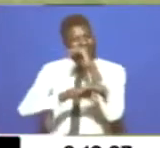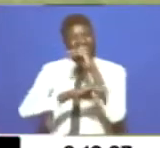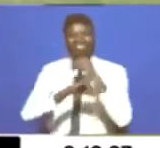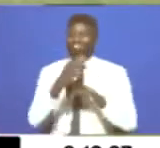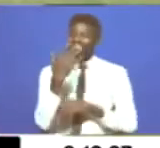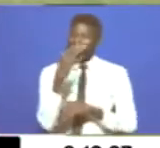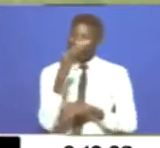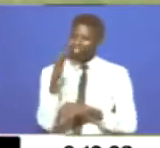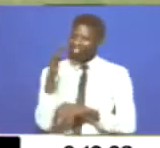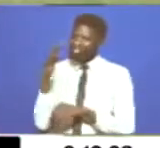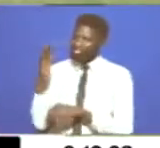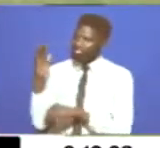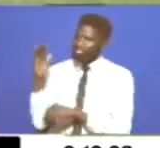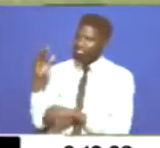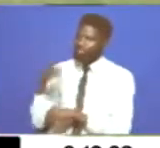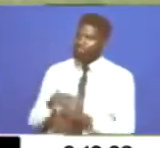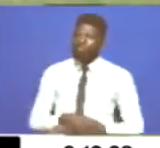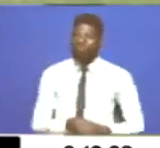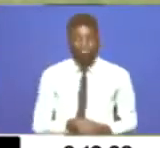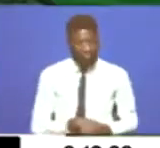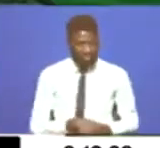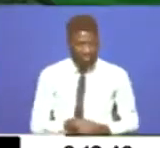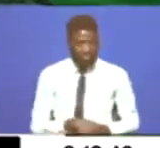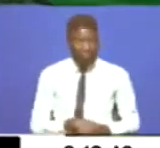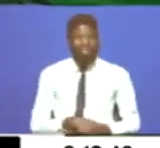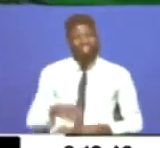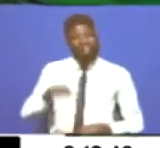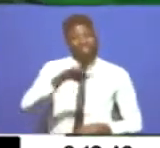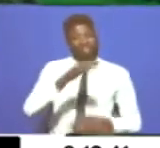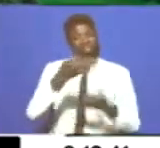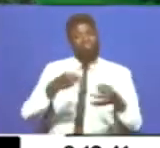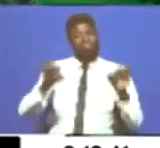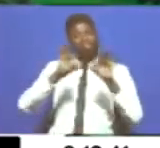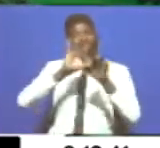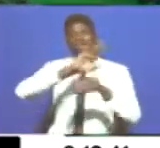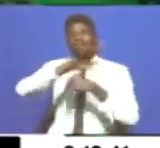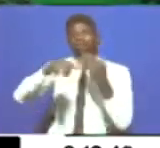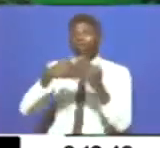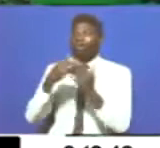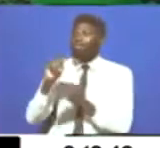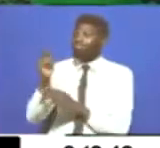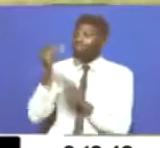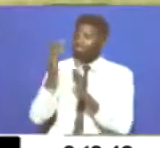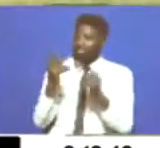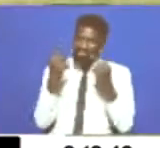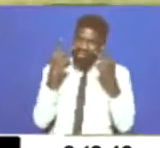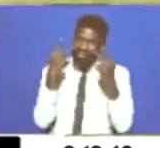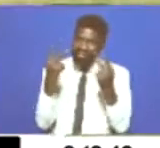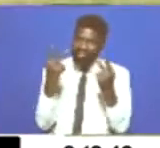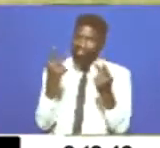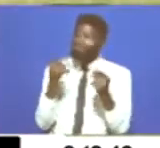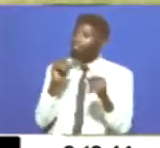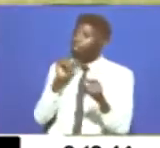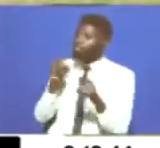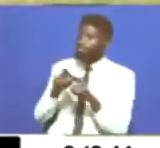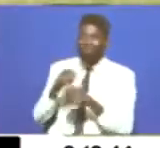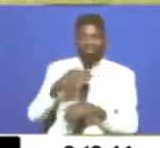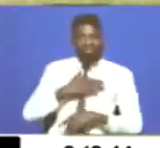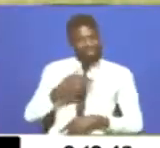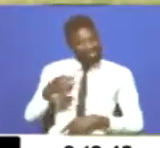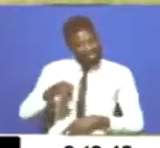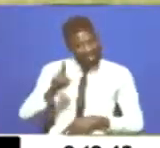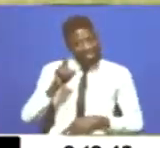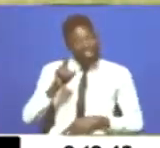muhimu kabisa kwa kila mmoja, kila Mkenya. Umeona ndugu yangu ambaye amejitolea bila yeye